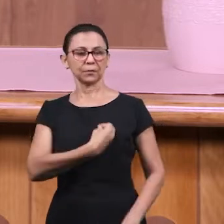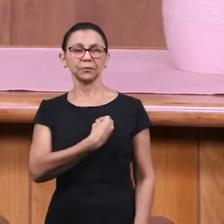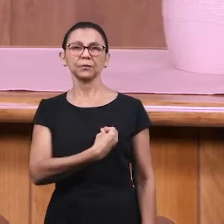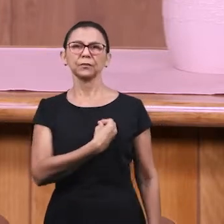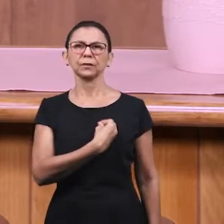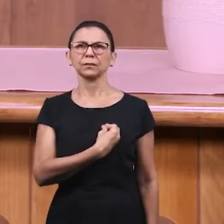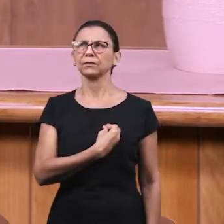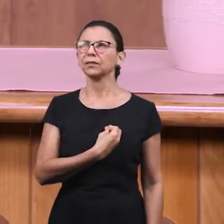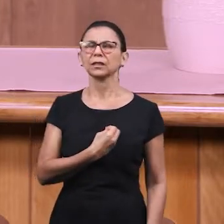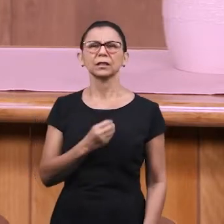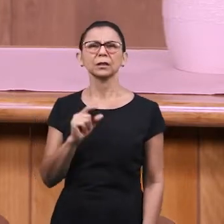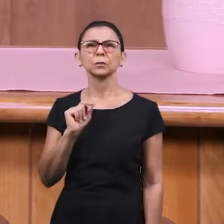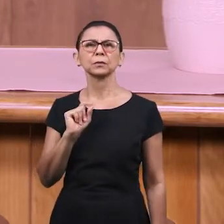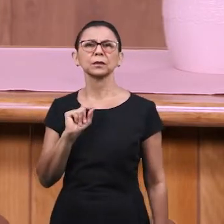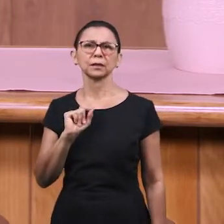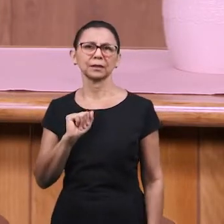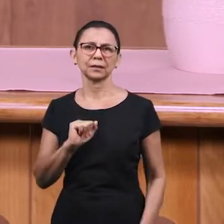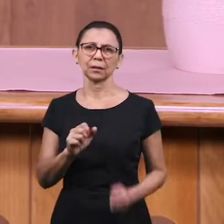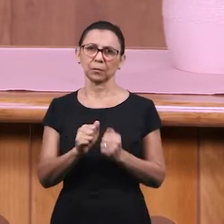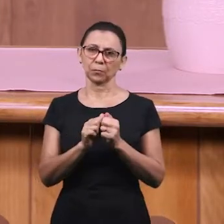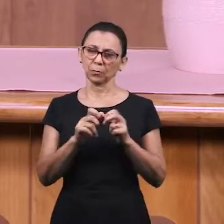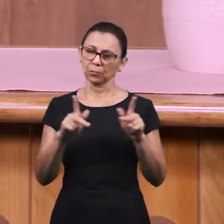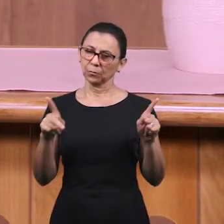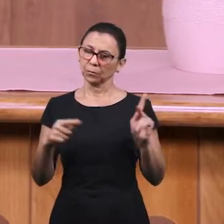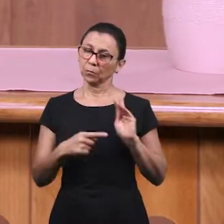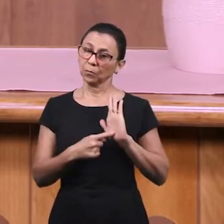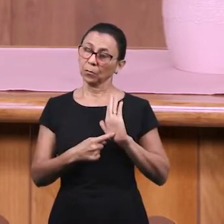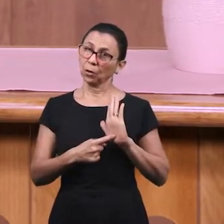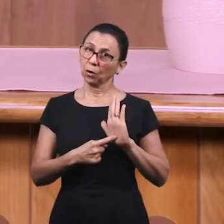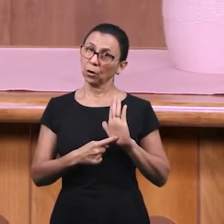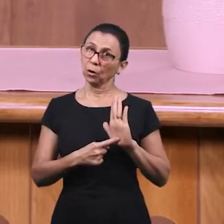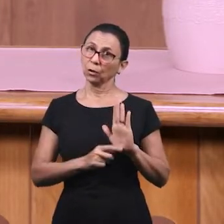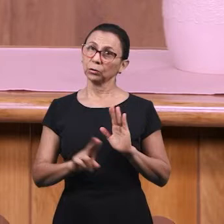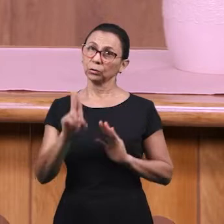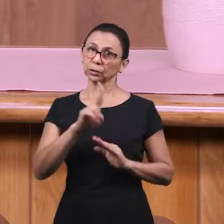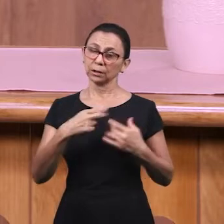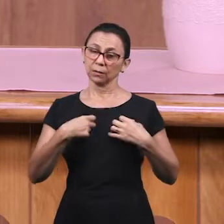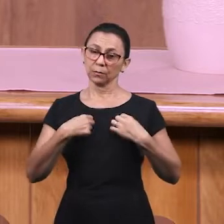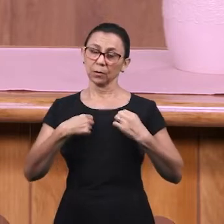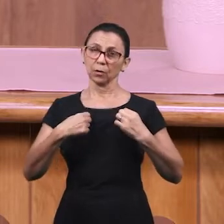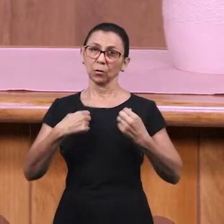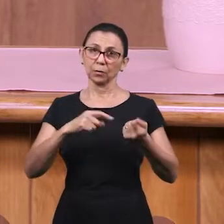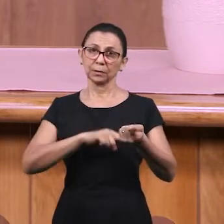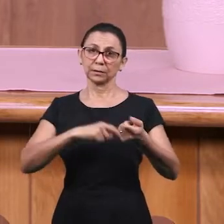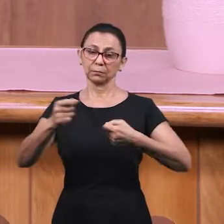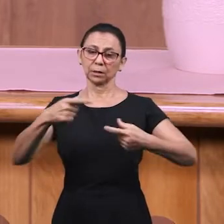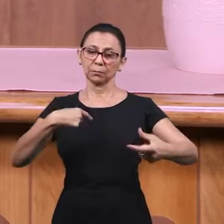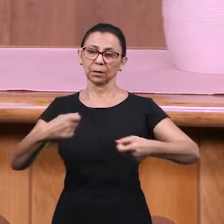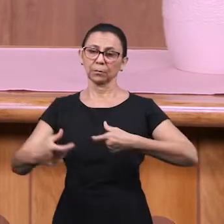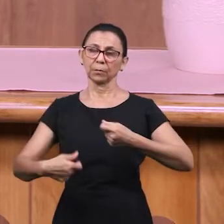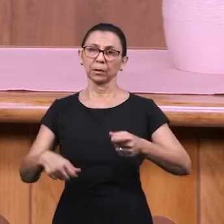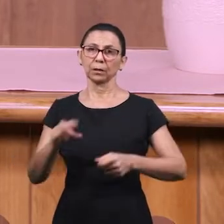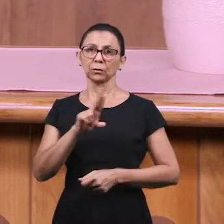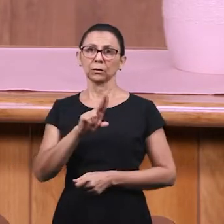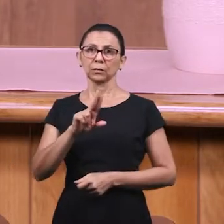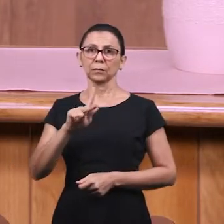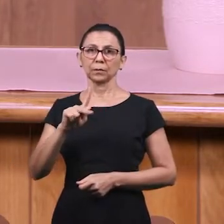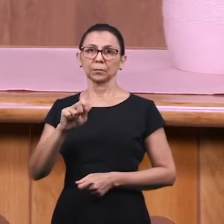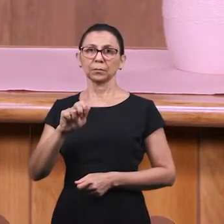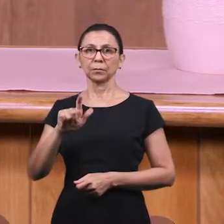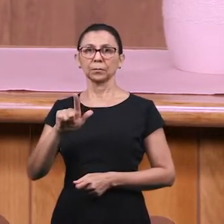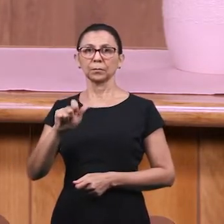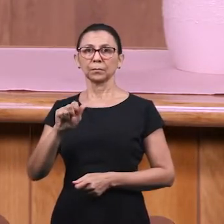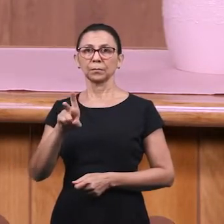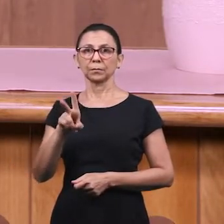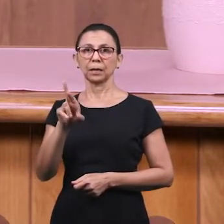словом. Что такое живое слово? То, что мы видим в книге Откровений. «Был одет в одежды, обогренные кровью, и имя ему Слово